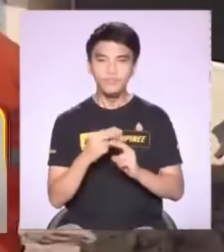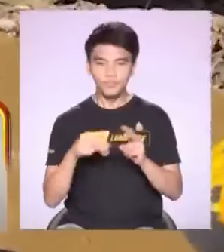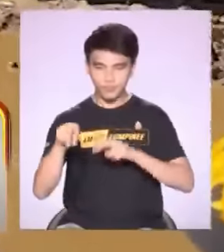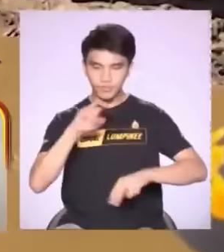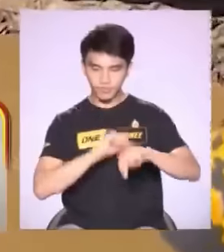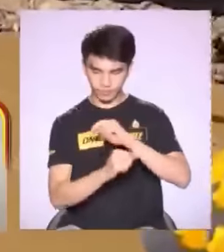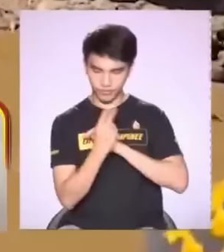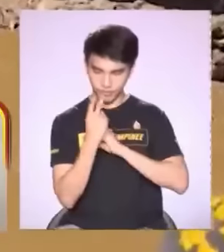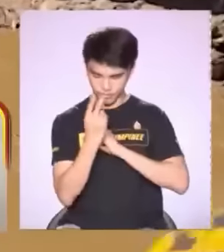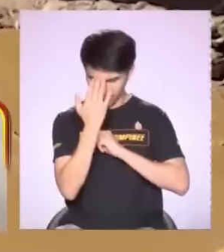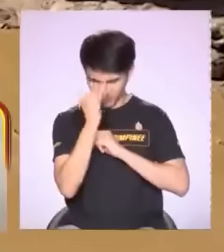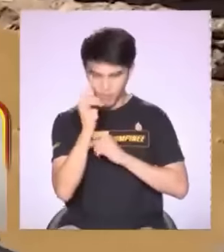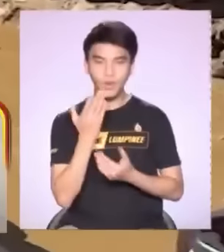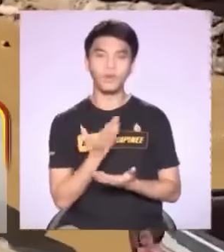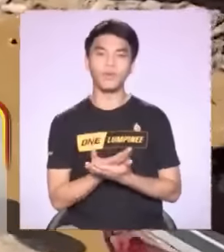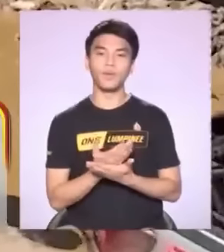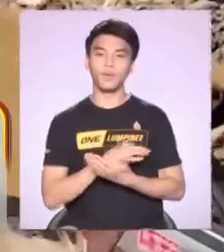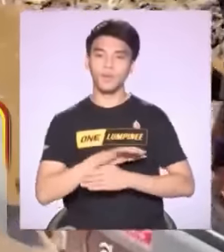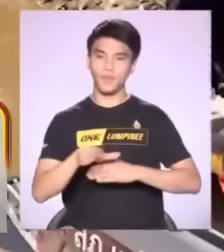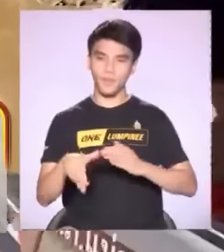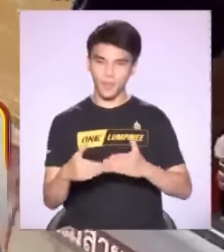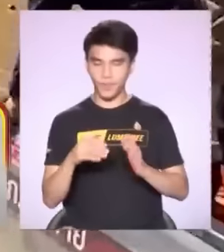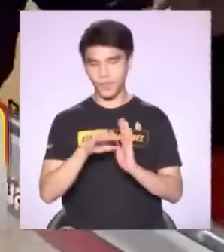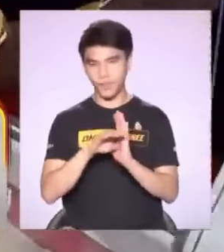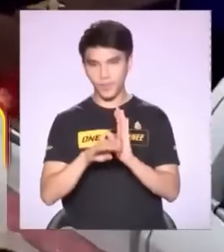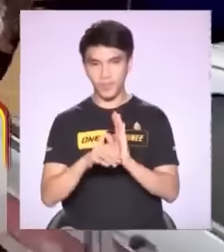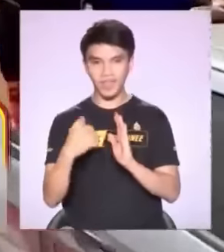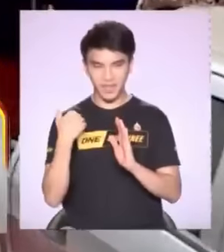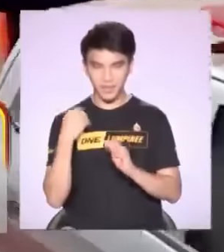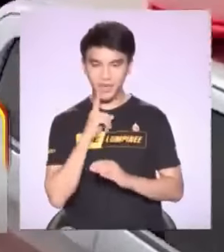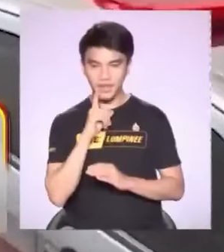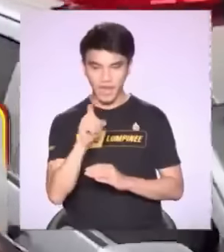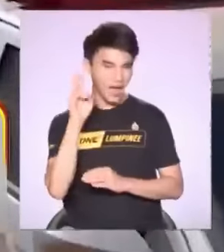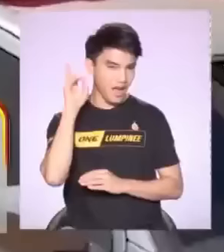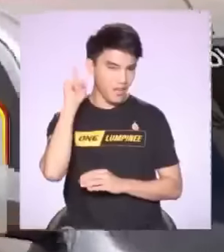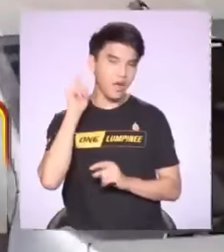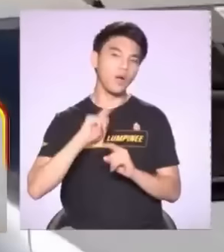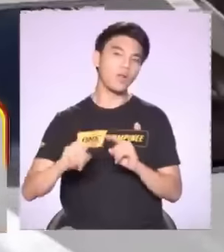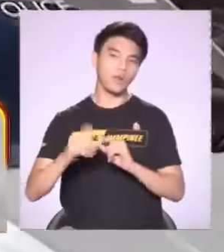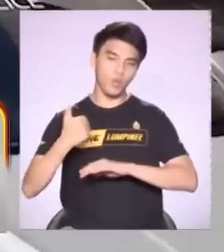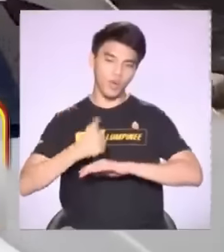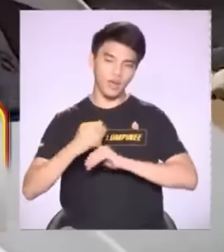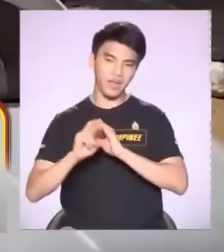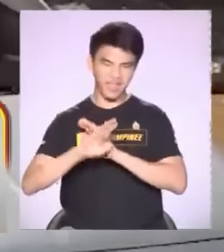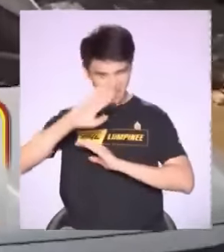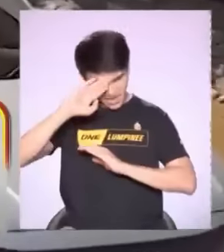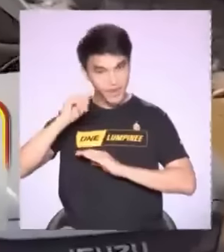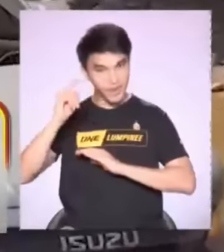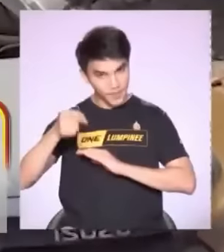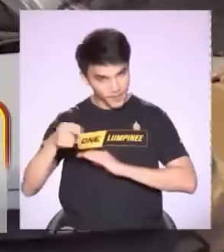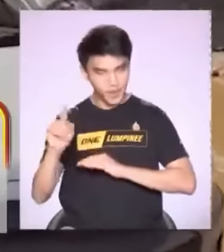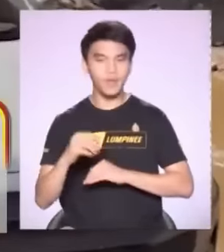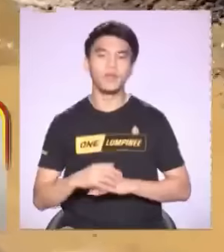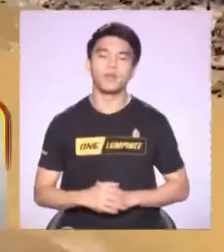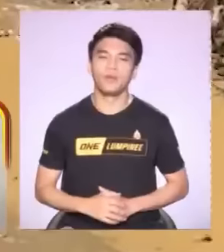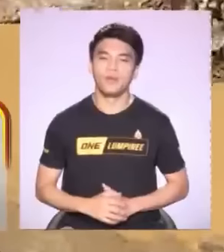สำรวจความเสียหายเพราะเงินเยียวยาเหล่าเนี้ยมันมีขั้นตอนอยู่พอถามถึงกระแสข่าวว่าผู้ว่าเชียงรายป่วยเนี่ยจริงหรือเปล่า